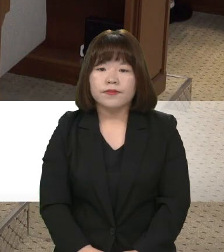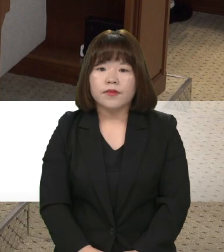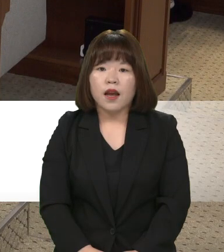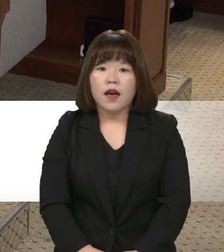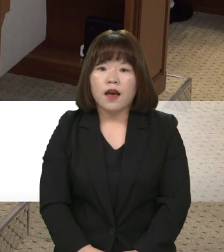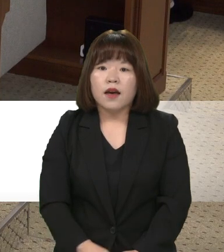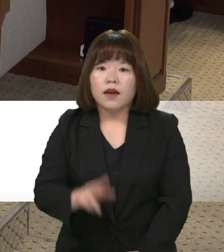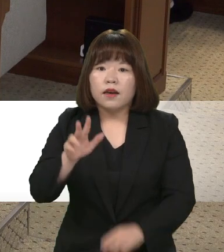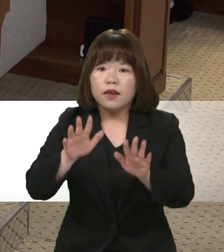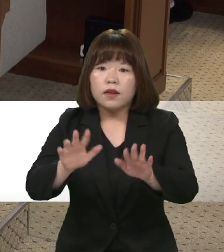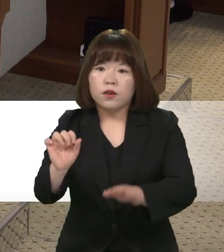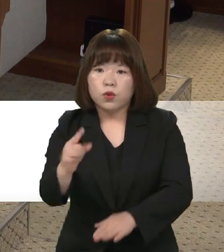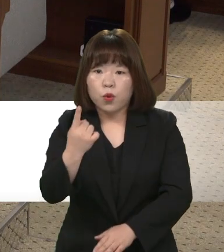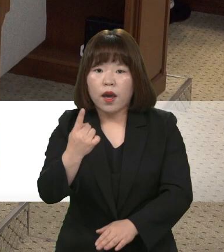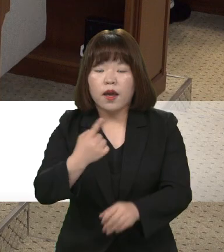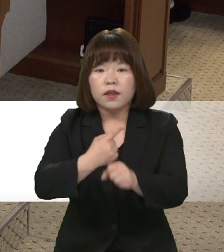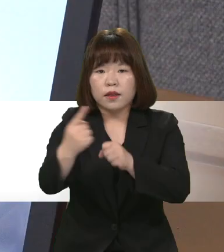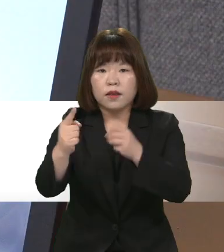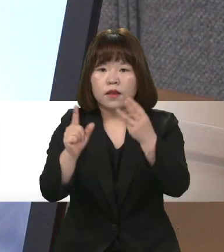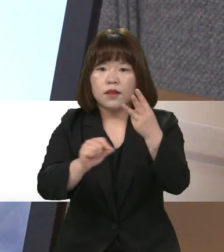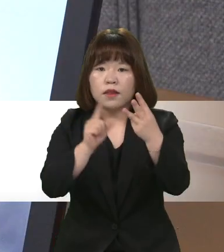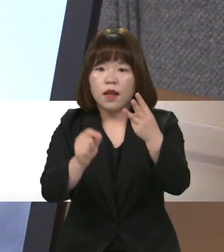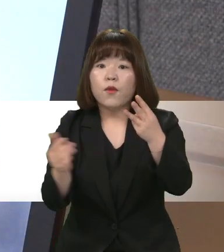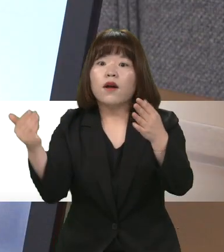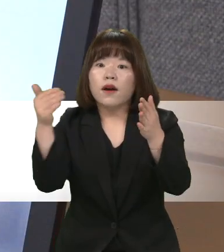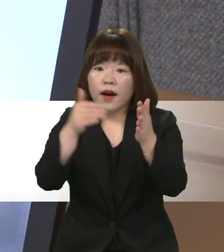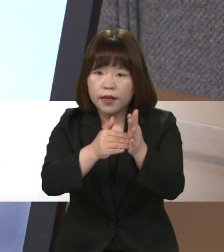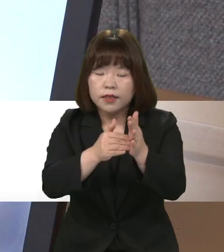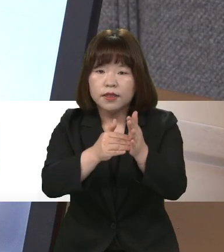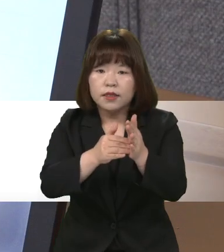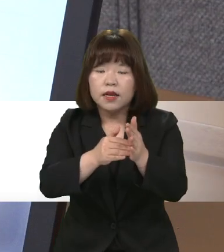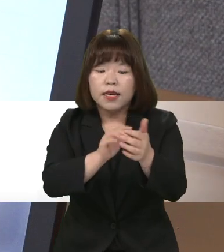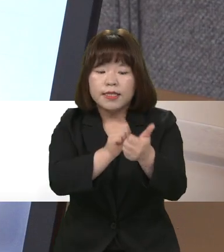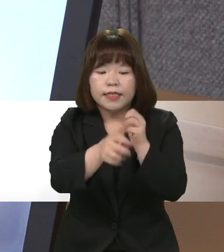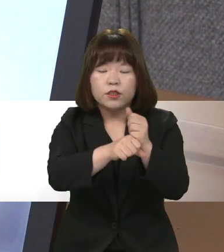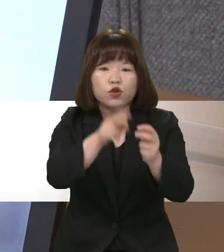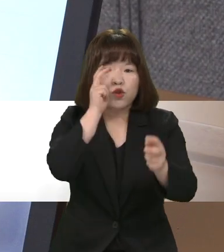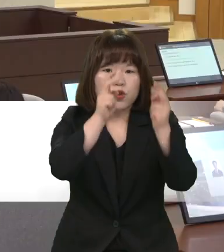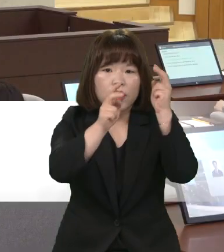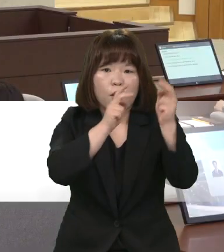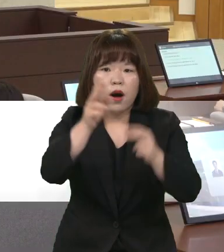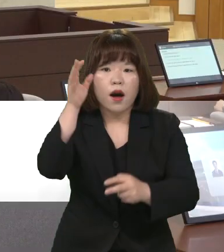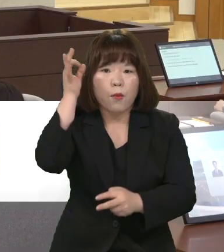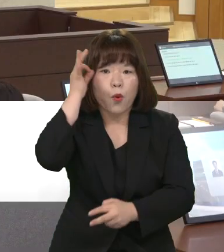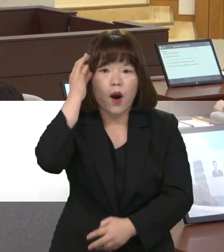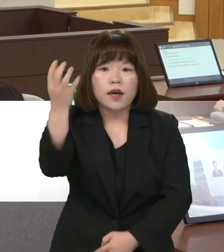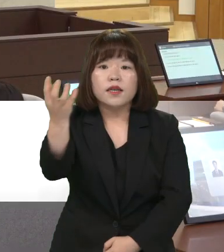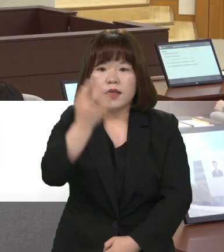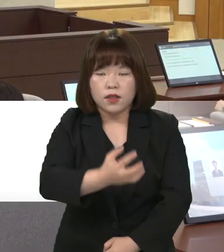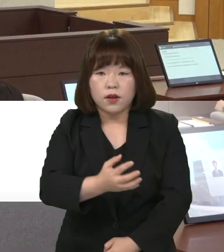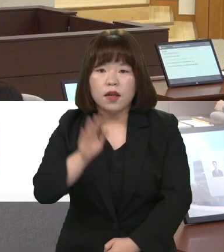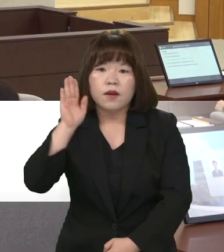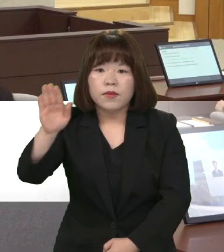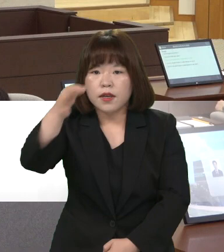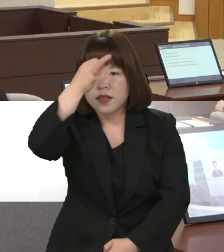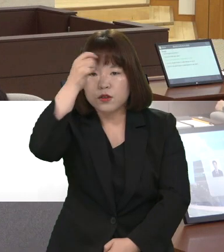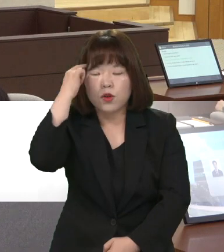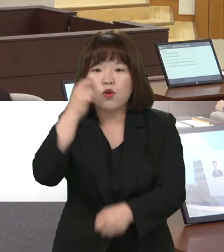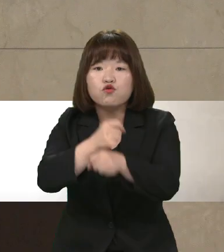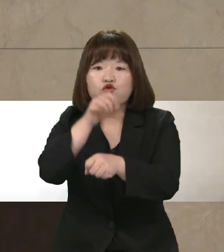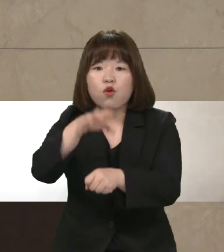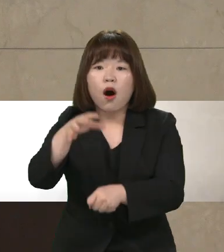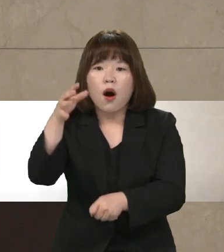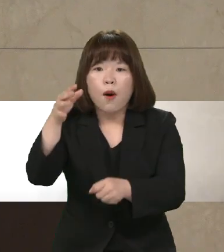포항시의회 는 성명서를 통해 2023년 3월까지 포스코 홀딩스 소재지 포항 이전 및 미래 기술